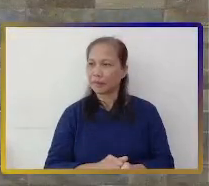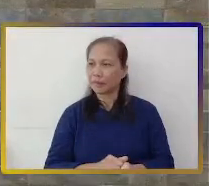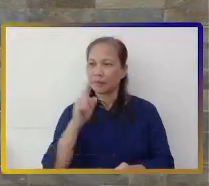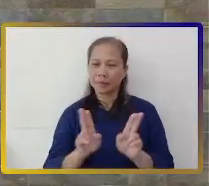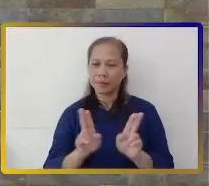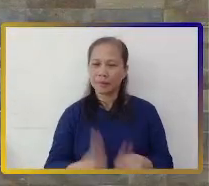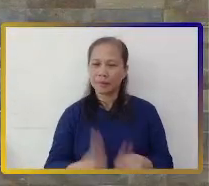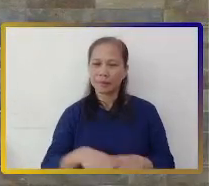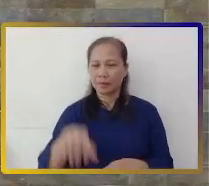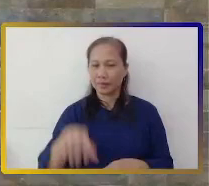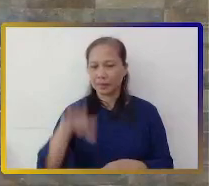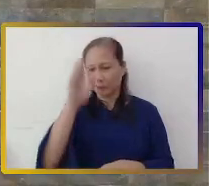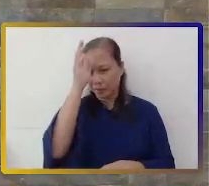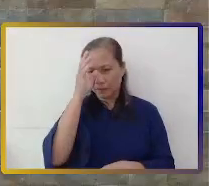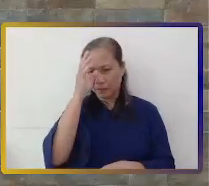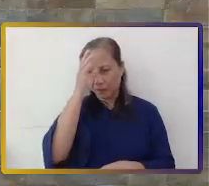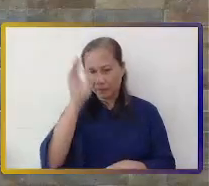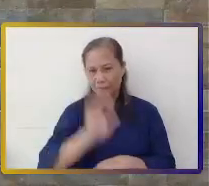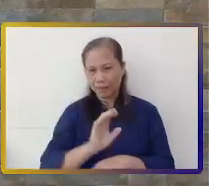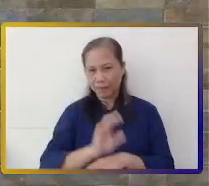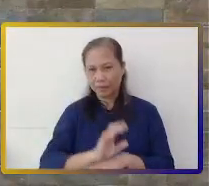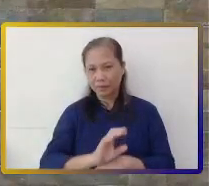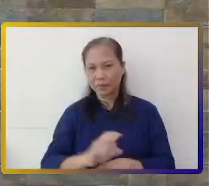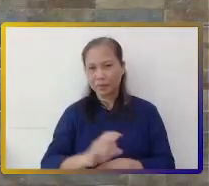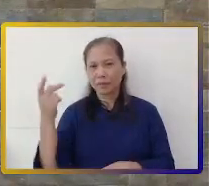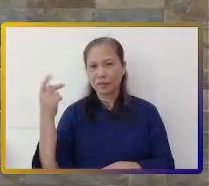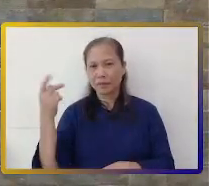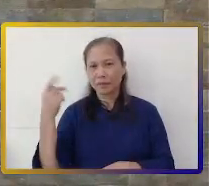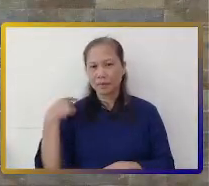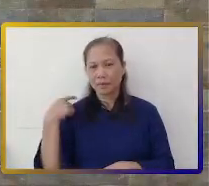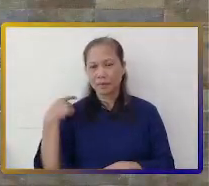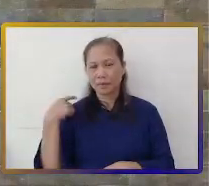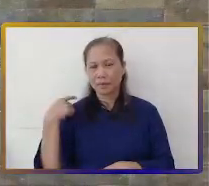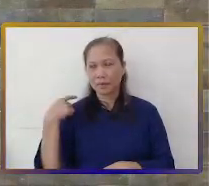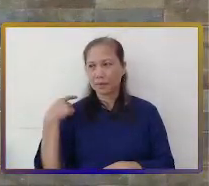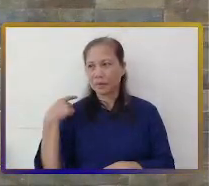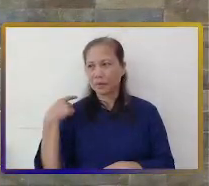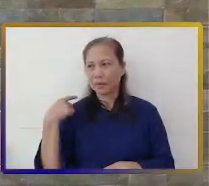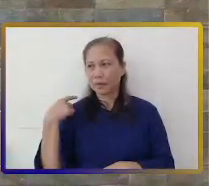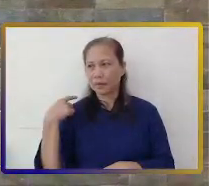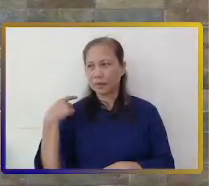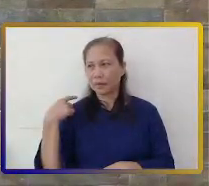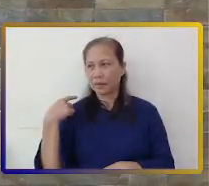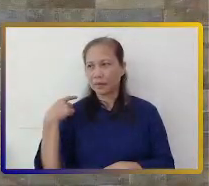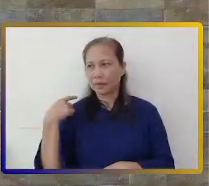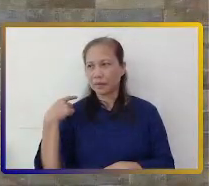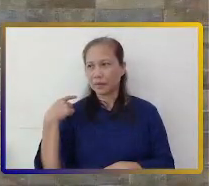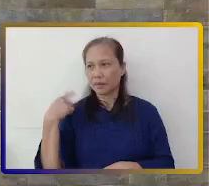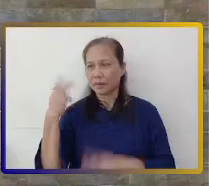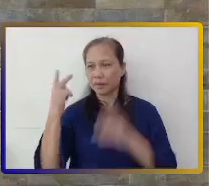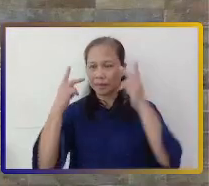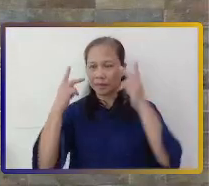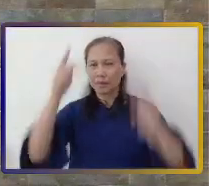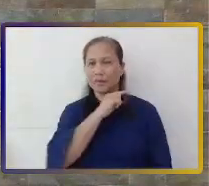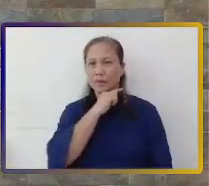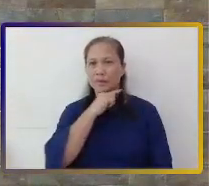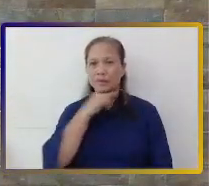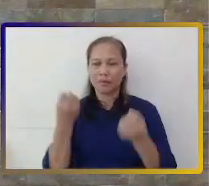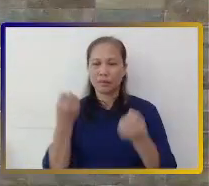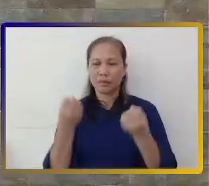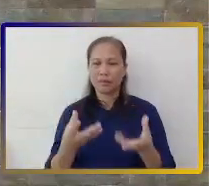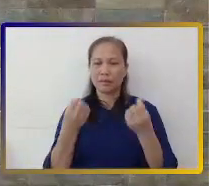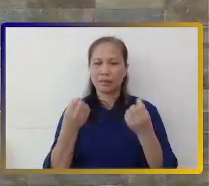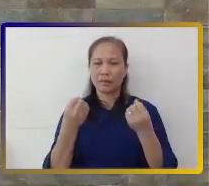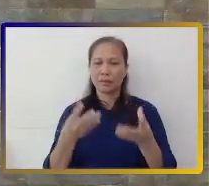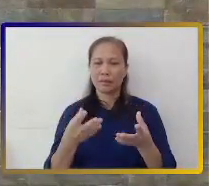Ano po yung makikita natin meron silang Pope meron pa yang mga archbishop meron pa yan silang mga nasa baba ang dami you see